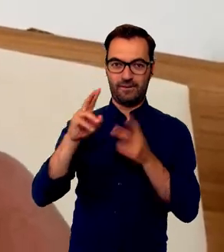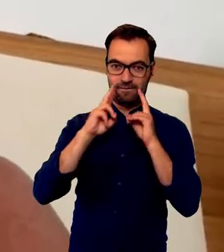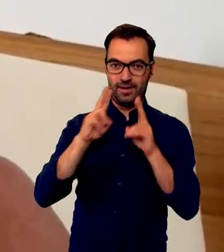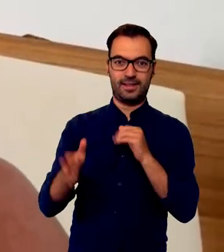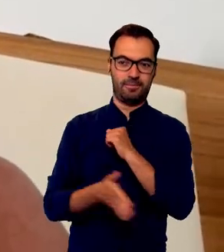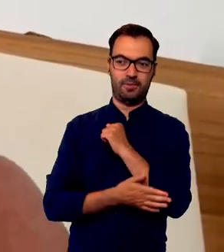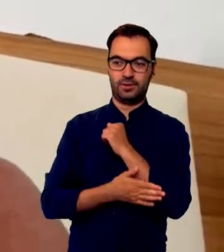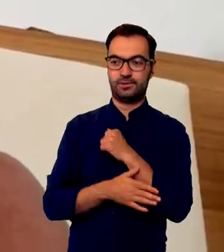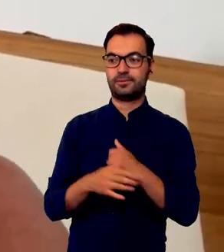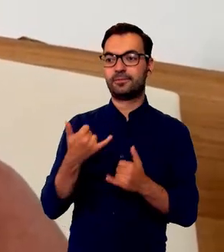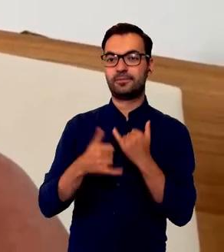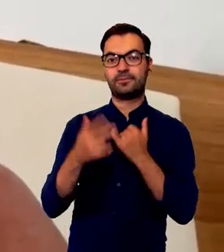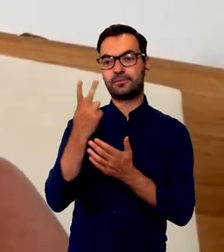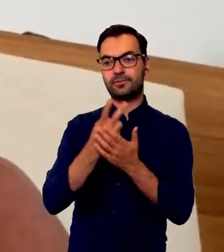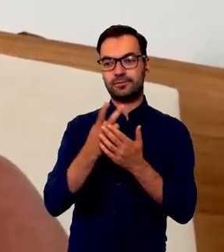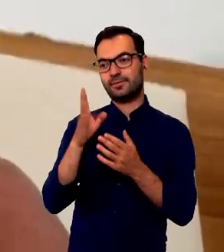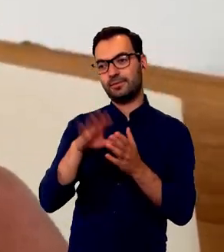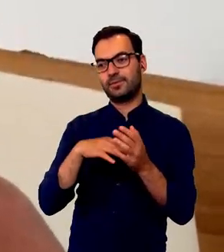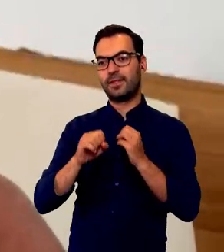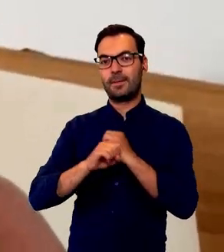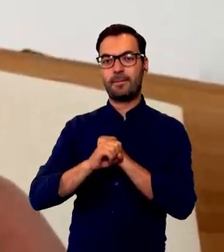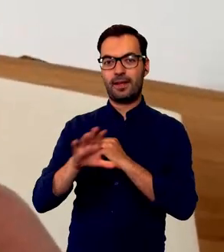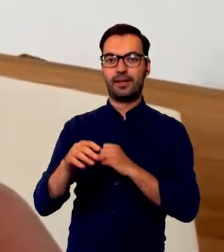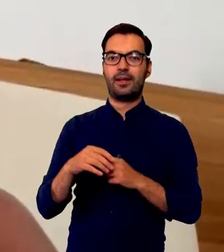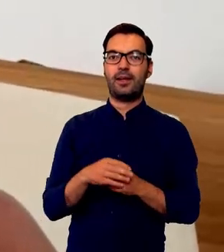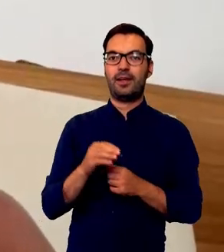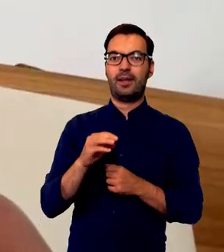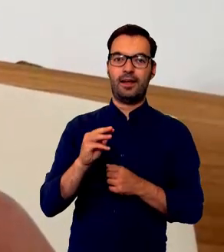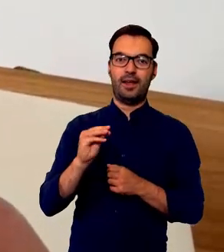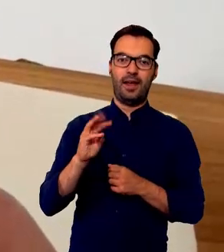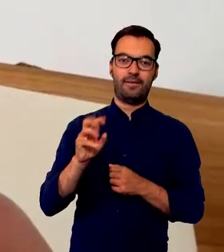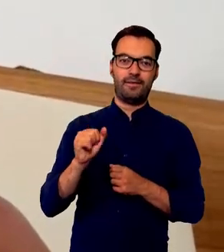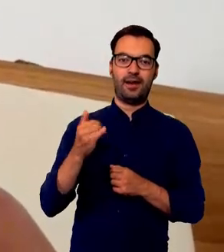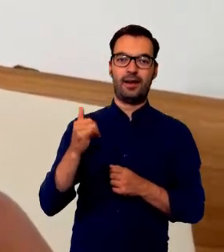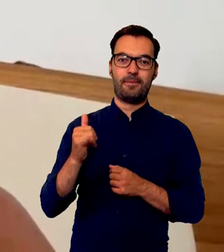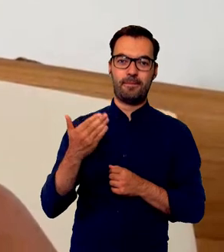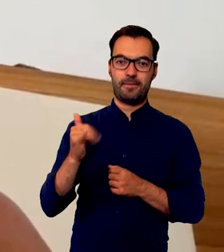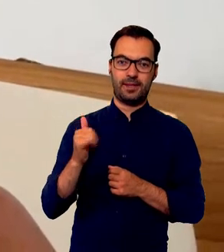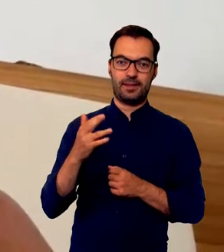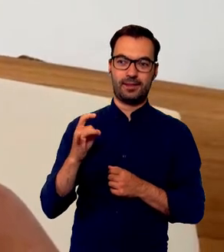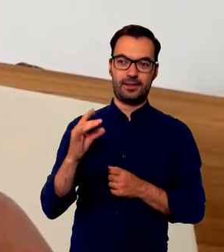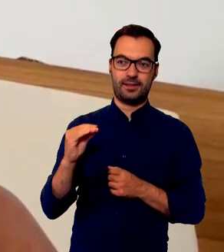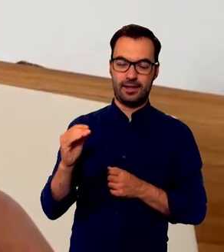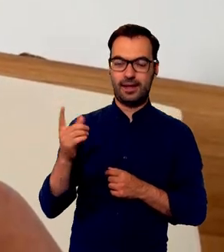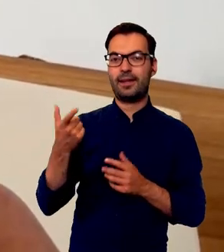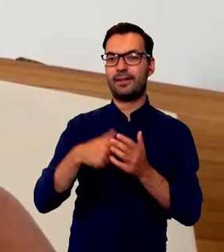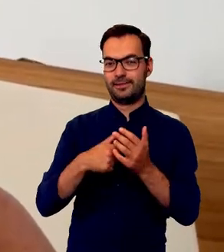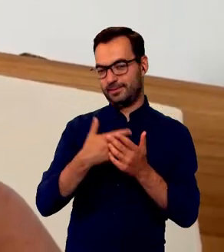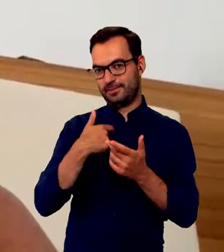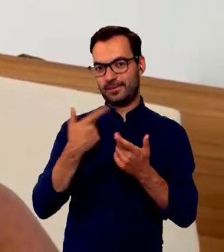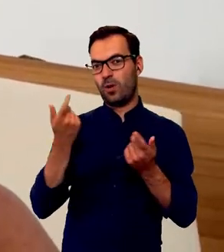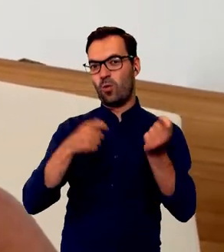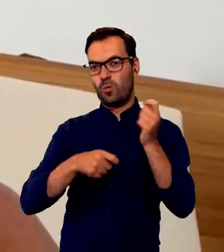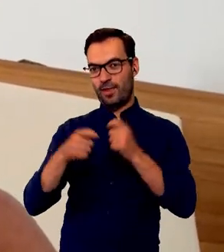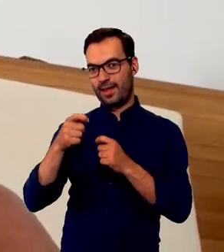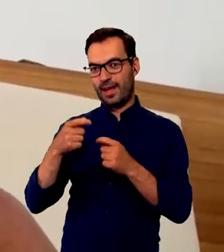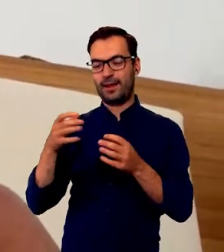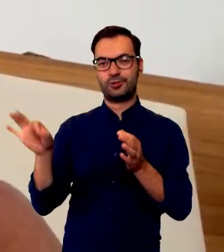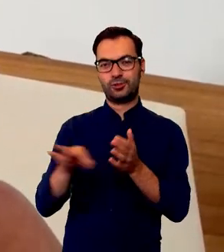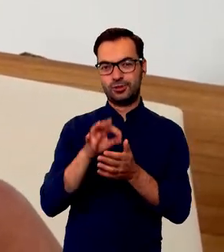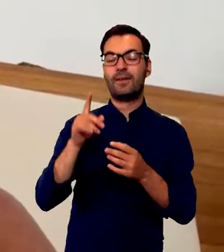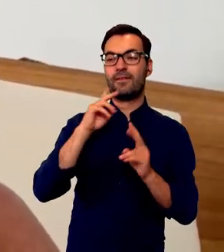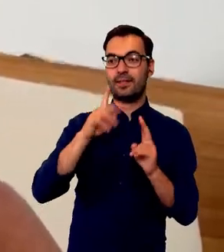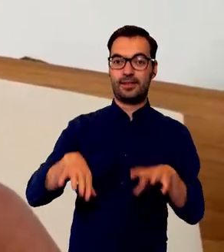Jeżeli Państwo sięgniecie do mediów, Ewa Minge ubierała arabskie księżniczki, to zobaczycie, że rzeczywiście zaczęło się to